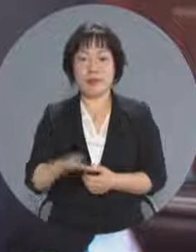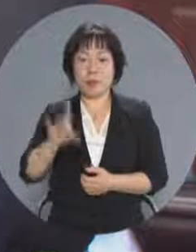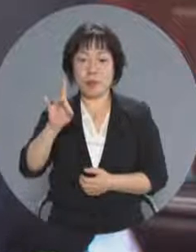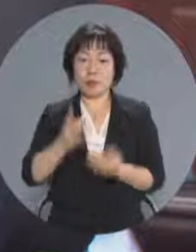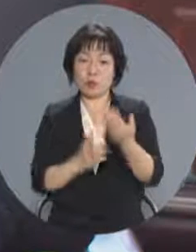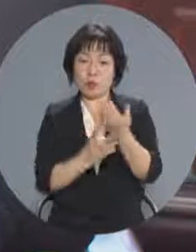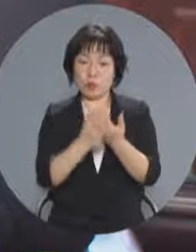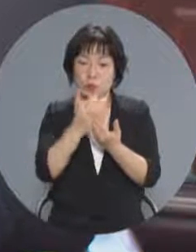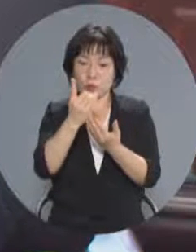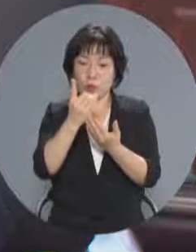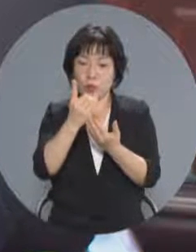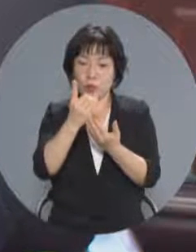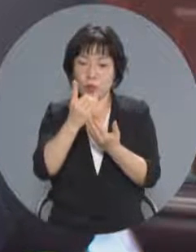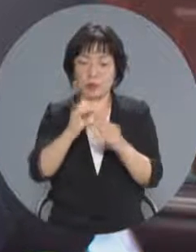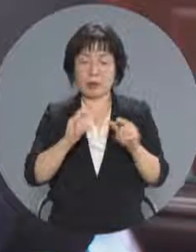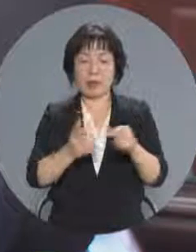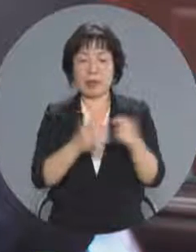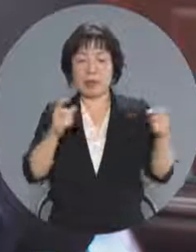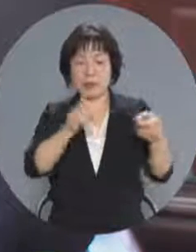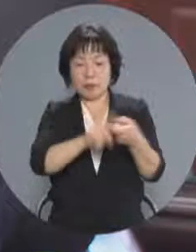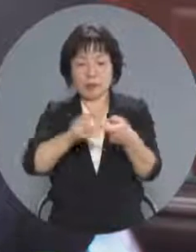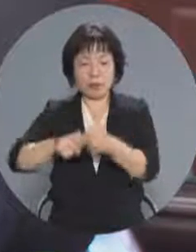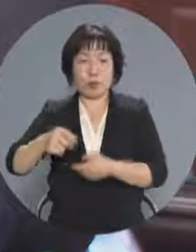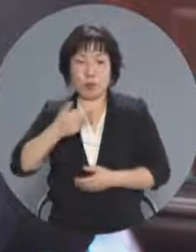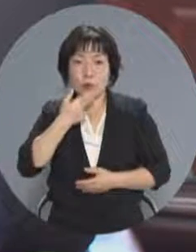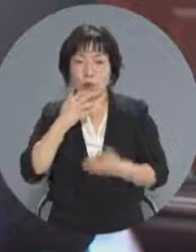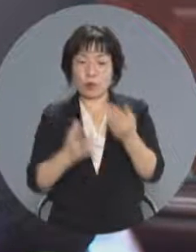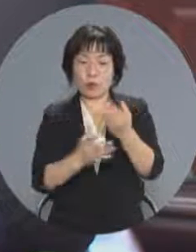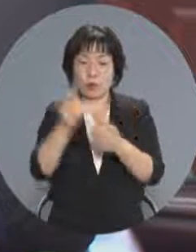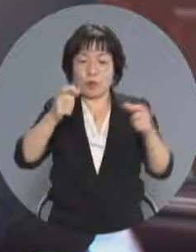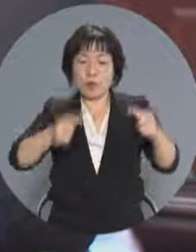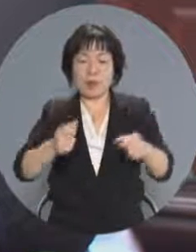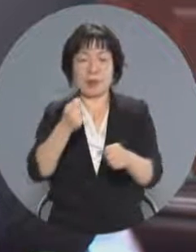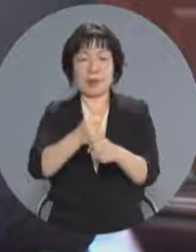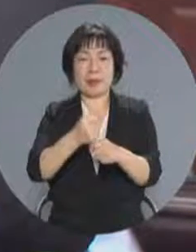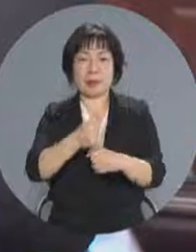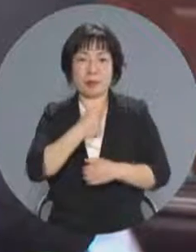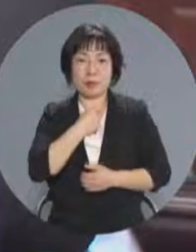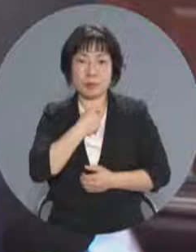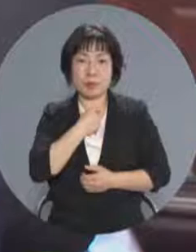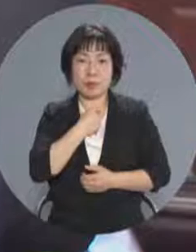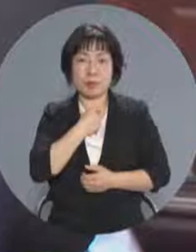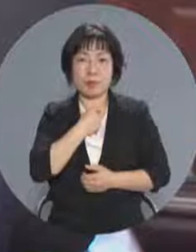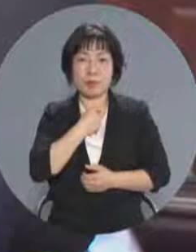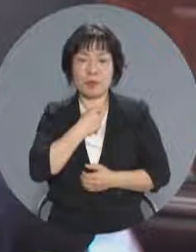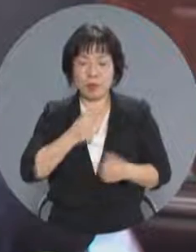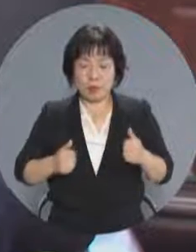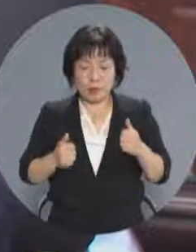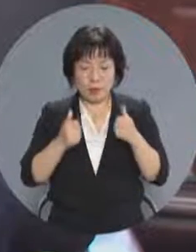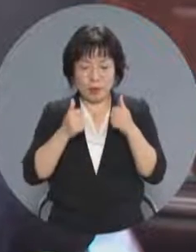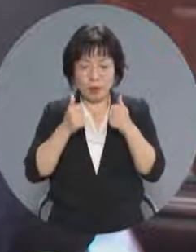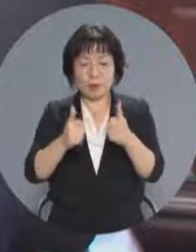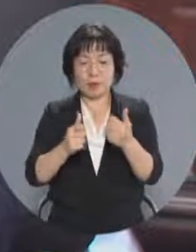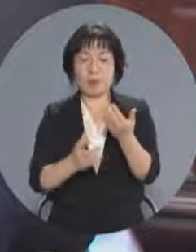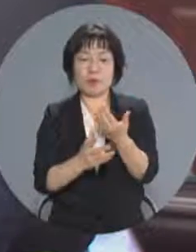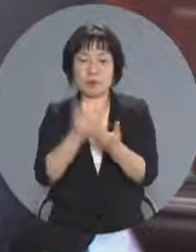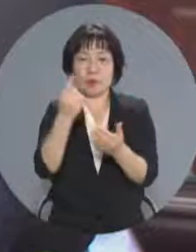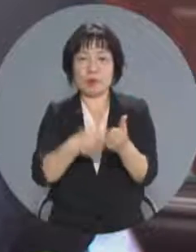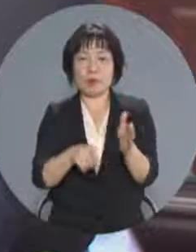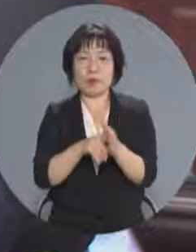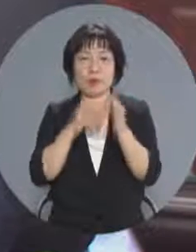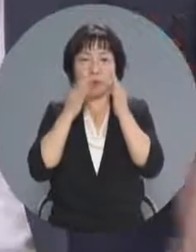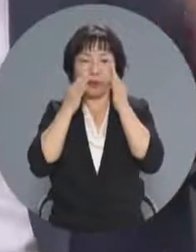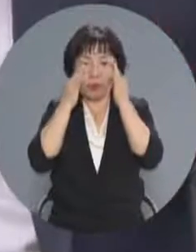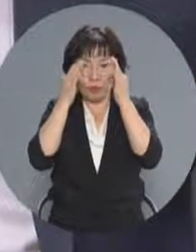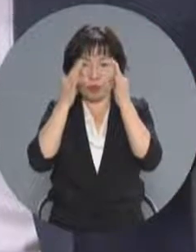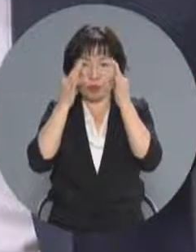우리 고에서는 평가기 없는 국민 통합의 공을 만들어야 된다 이렇게하고 열심히 국민통합을 위해서 노력을